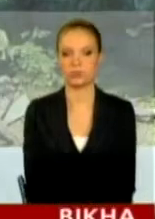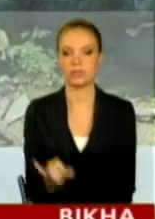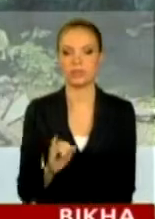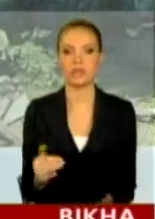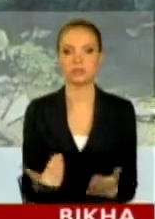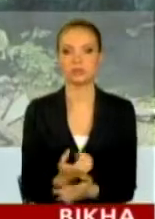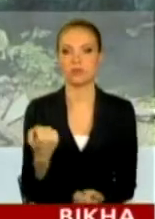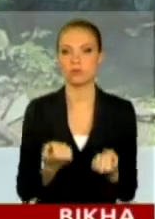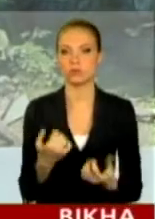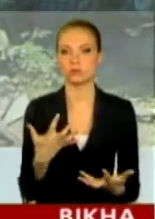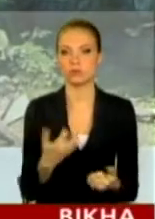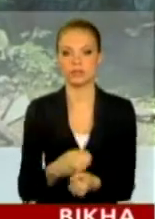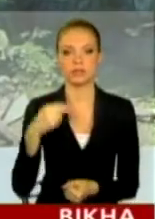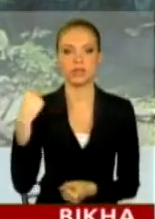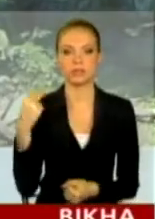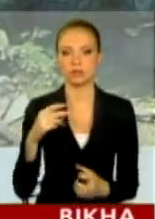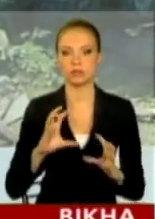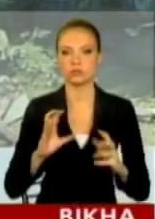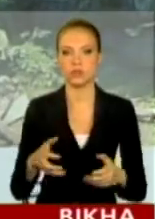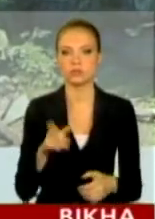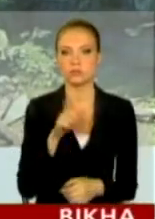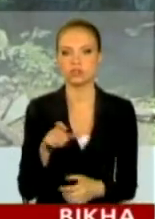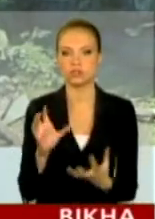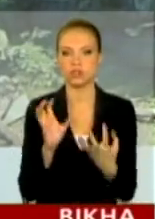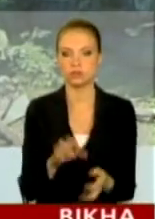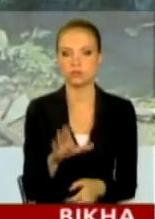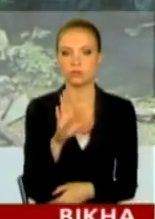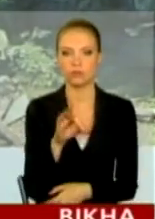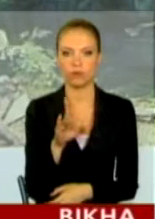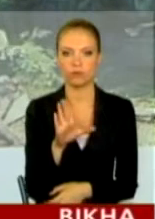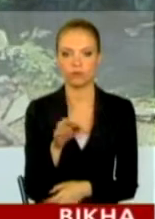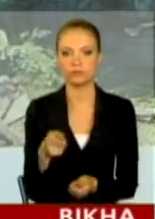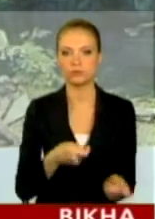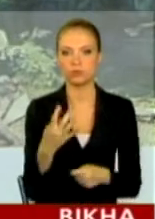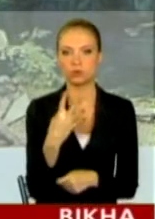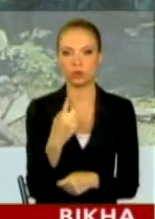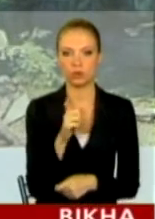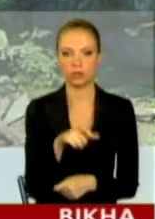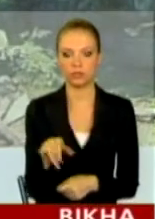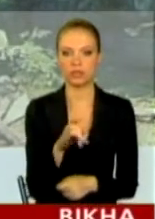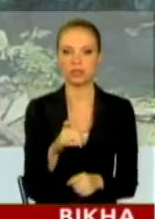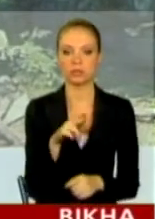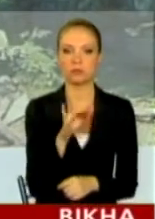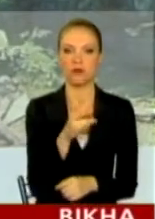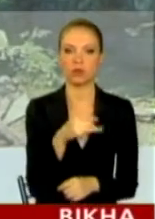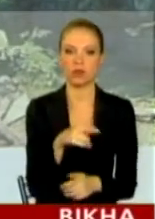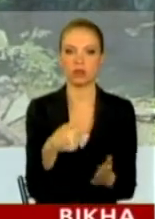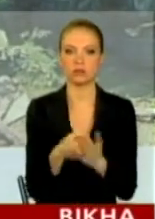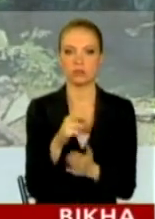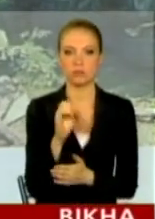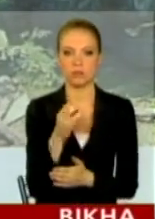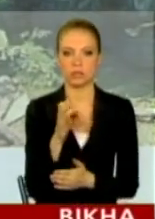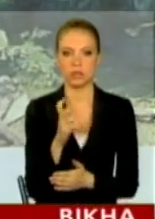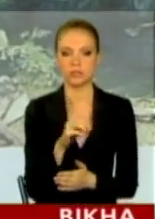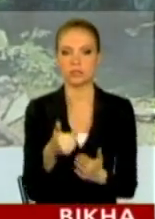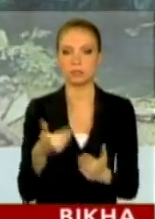І знову автобусна аварія. На Запоріжжі перекинувся пасажирський автобус «Вольво». Він віз 41 пасажира із Павлограда до Бердянська.